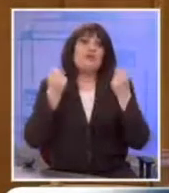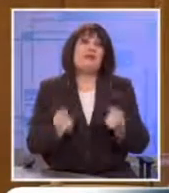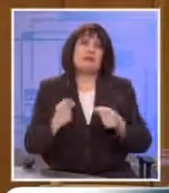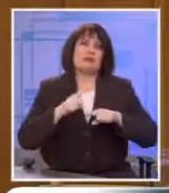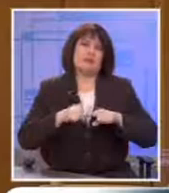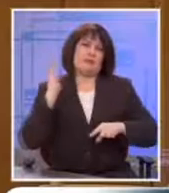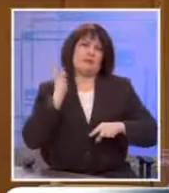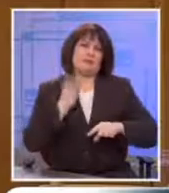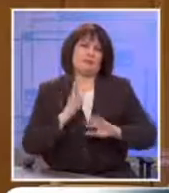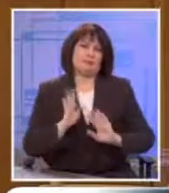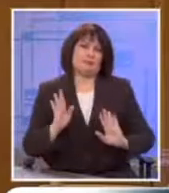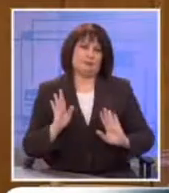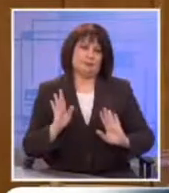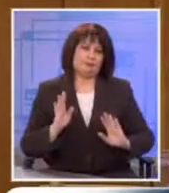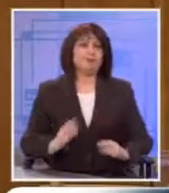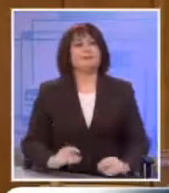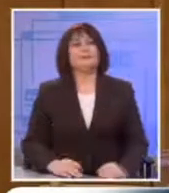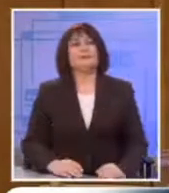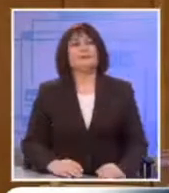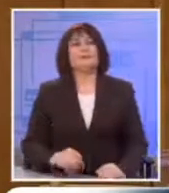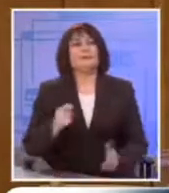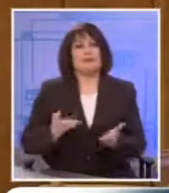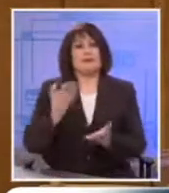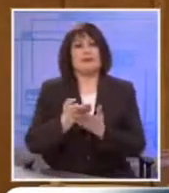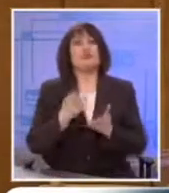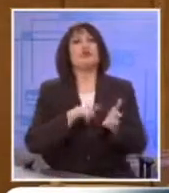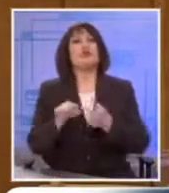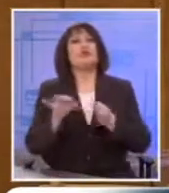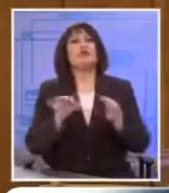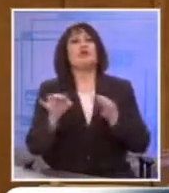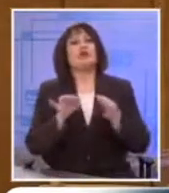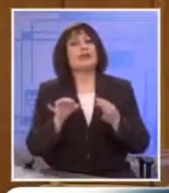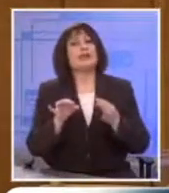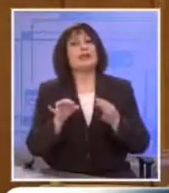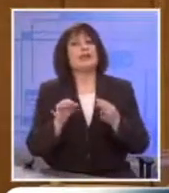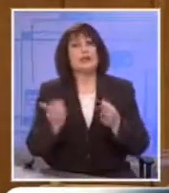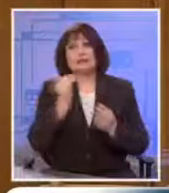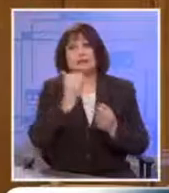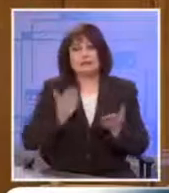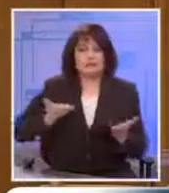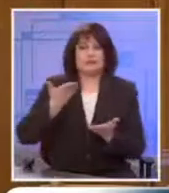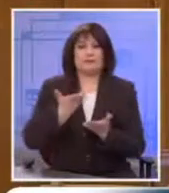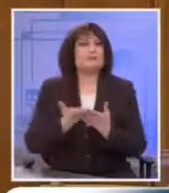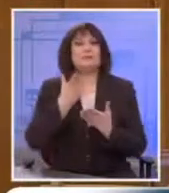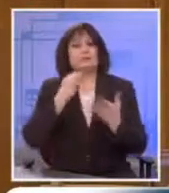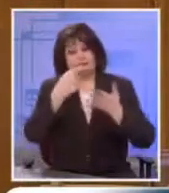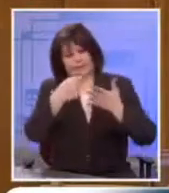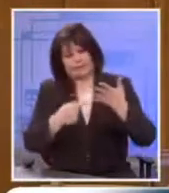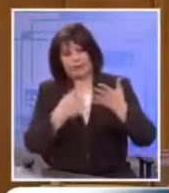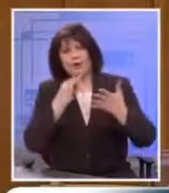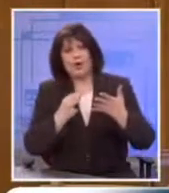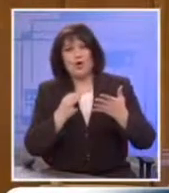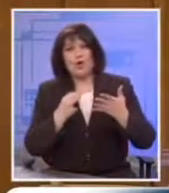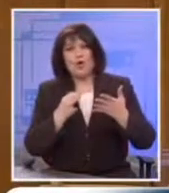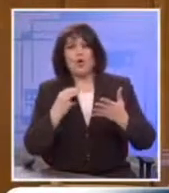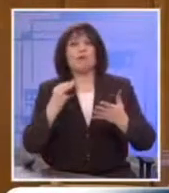μας. Έτσι το νομοσχέδιο έρχεται εσπευσμένα για πάρα πολλούς λόγους. Για να μην χάσουμε